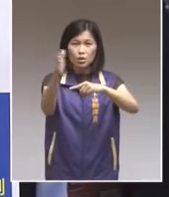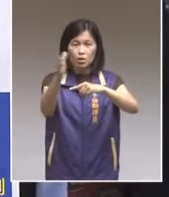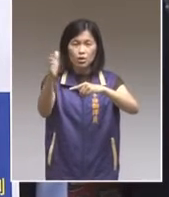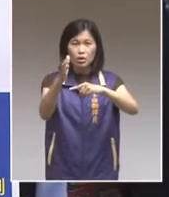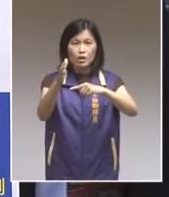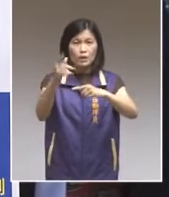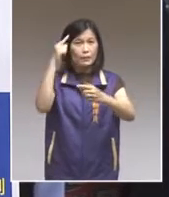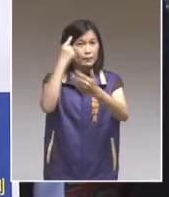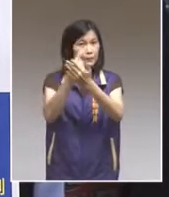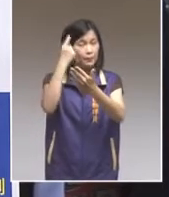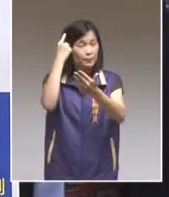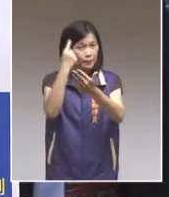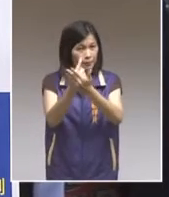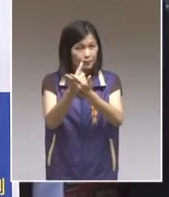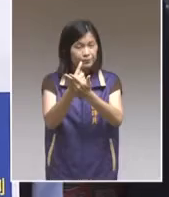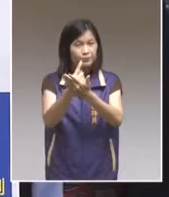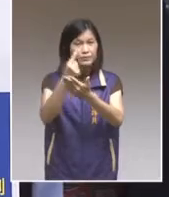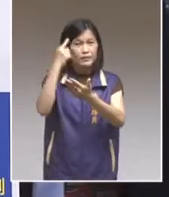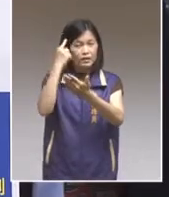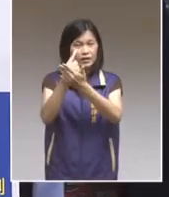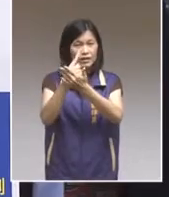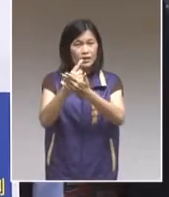们每一天每一个